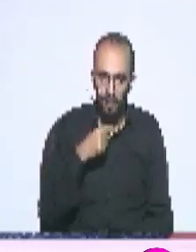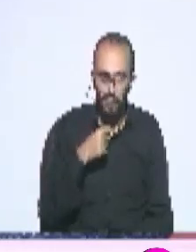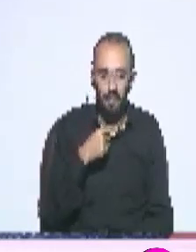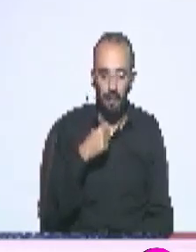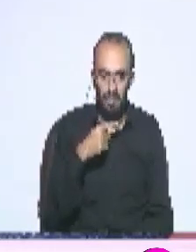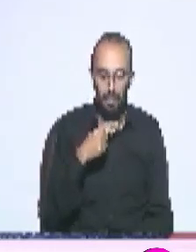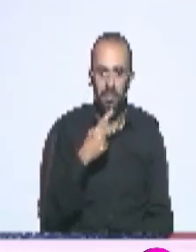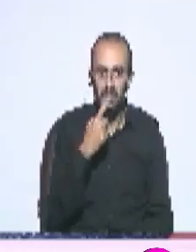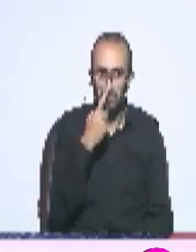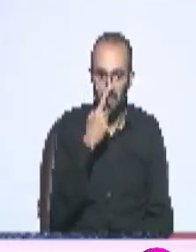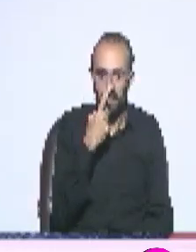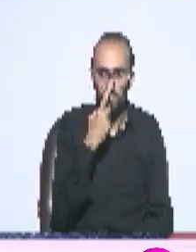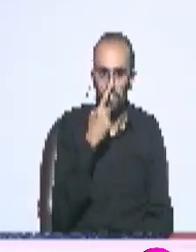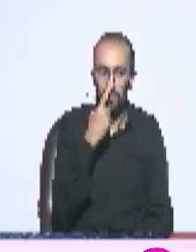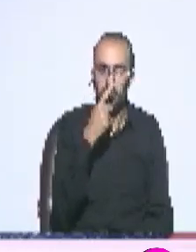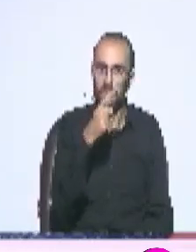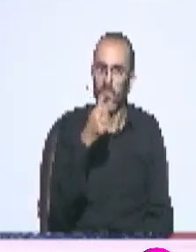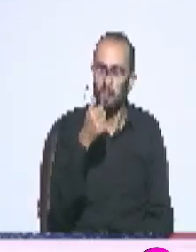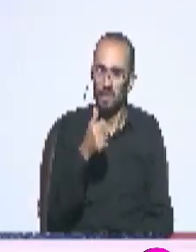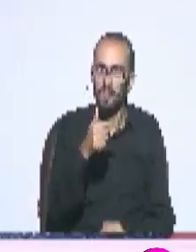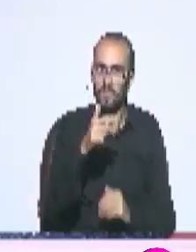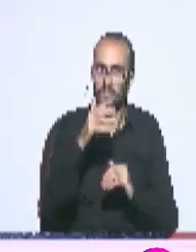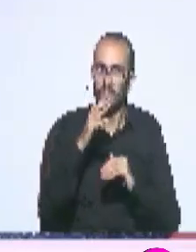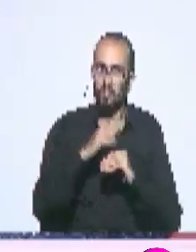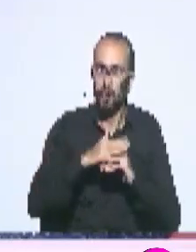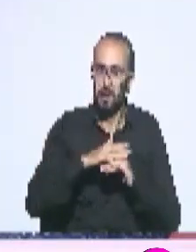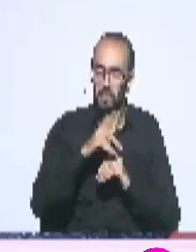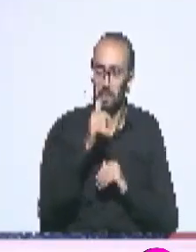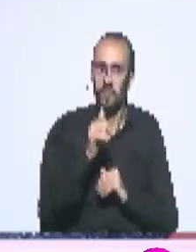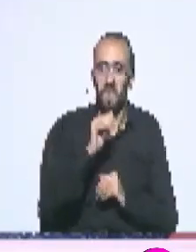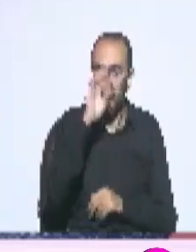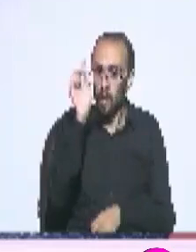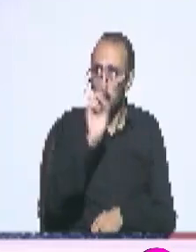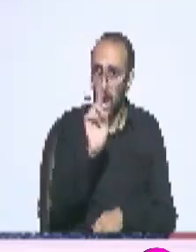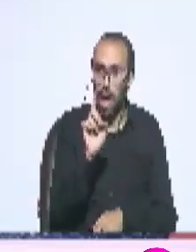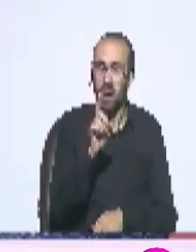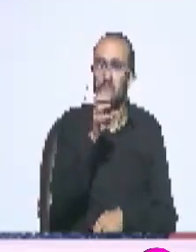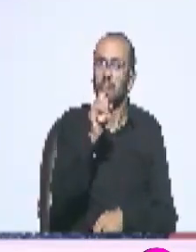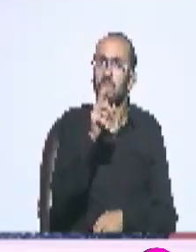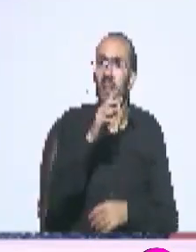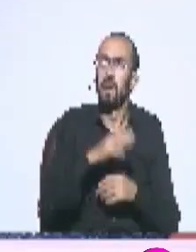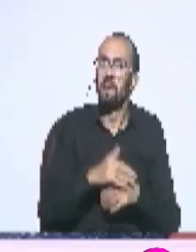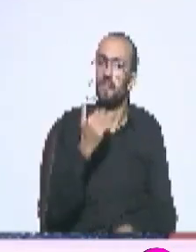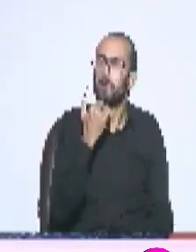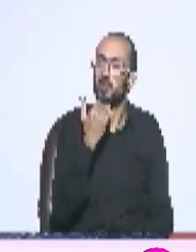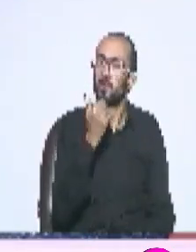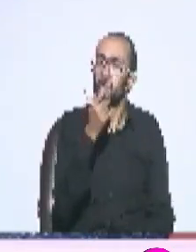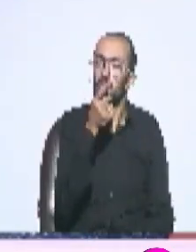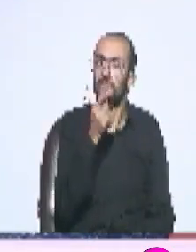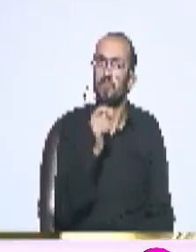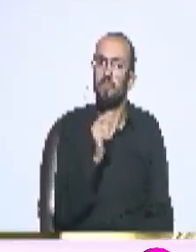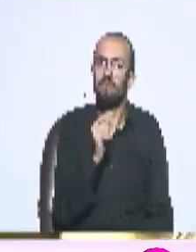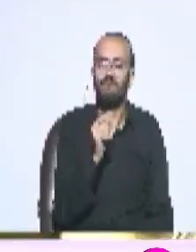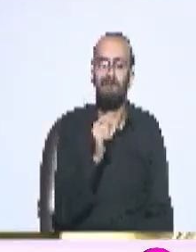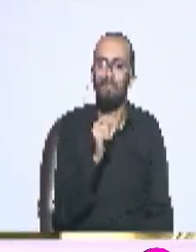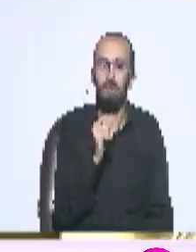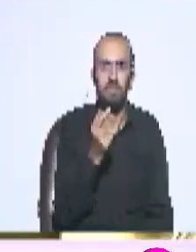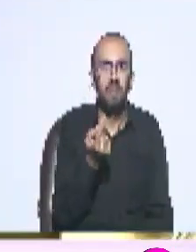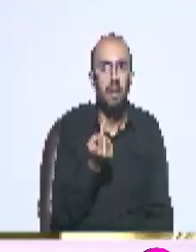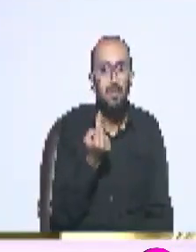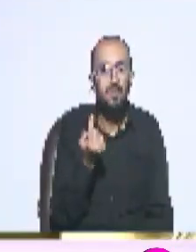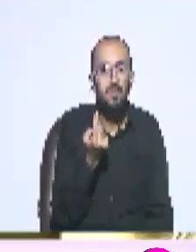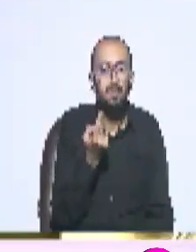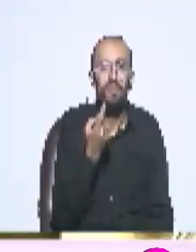ونعم هو الجود بوي واللي بيقول لا او بيعند ده الشخصيه يا دكتور برده من